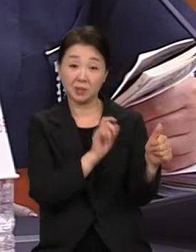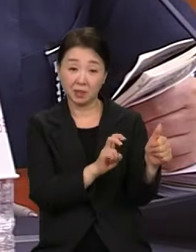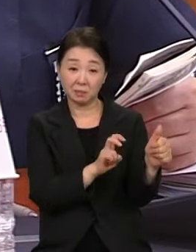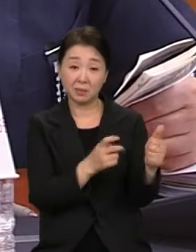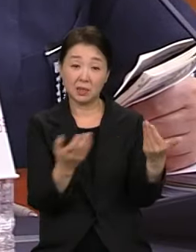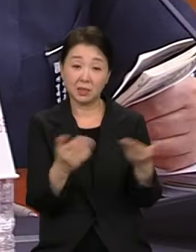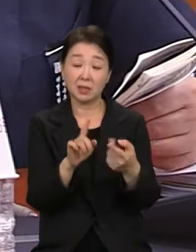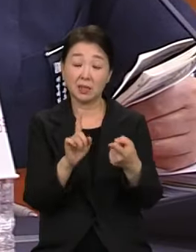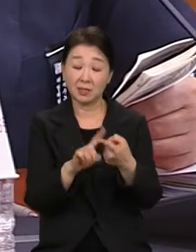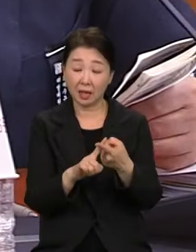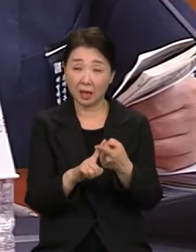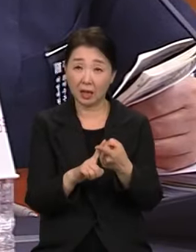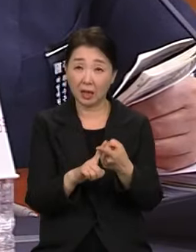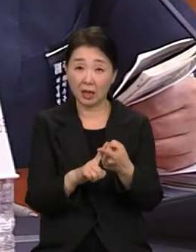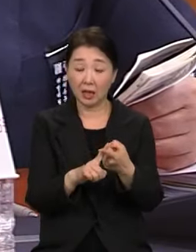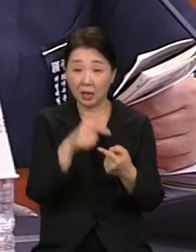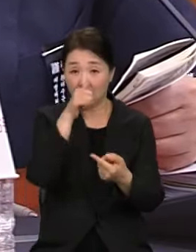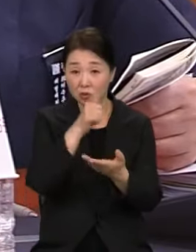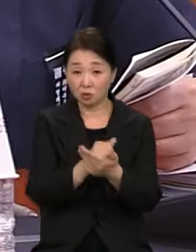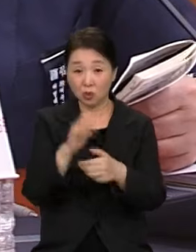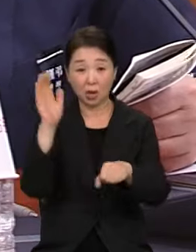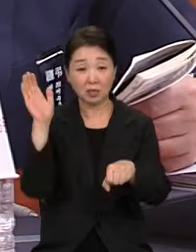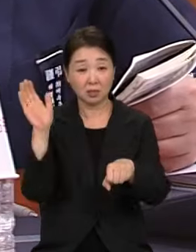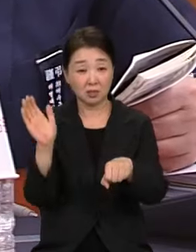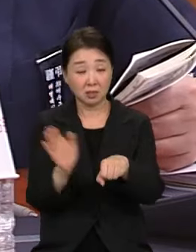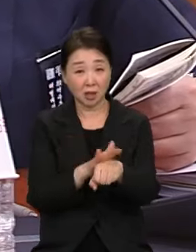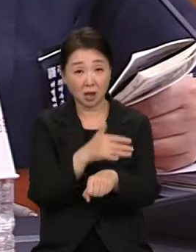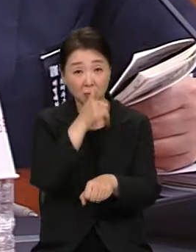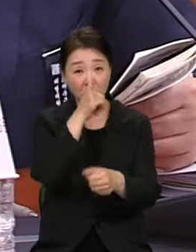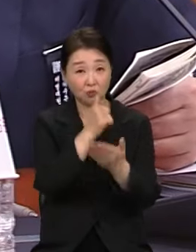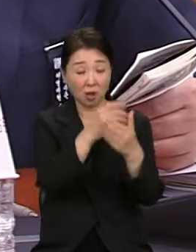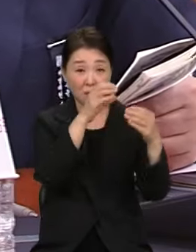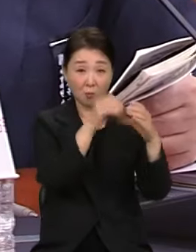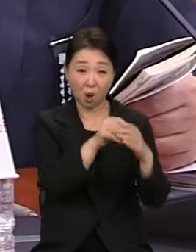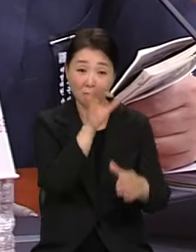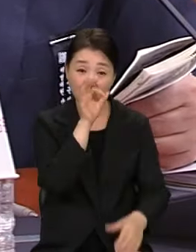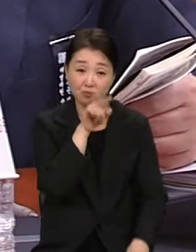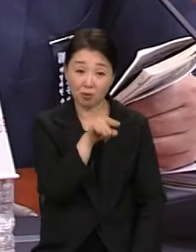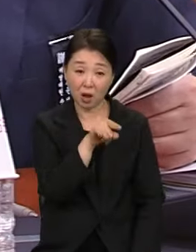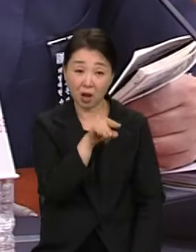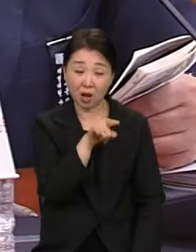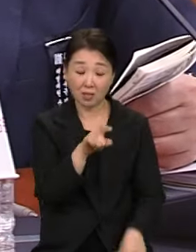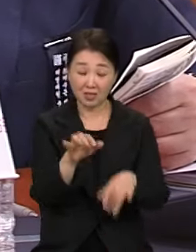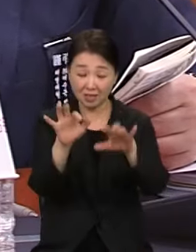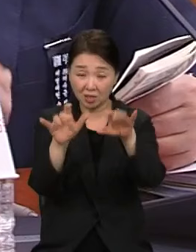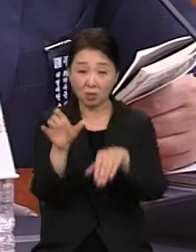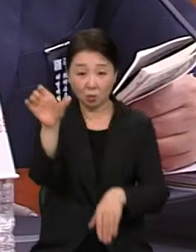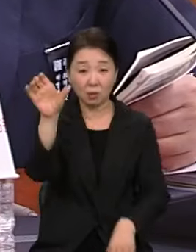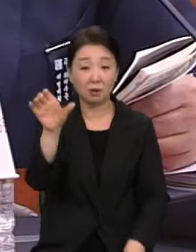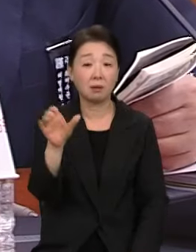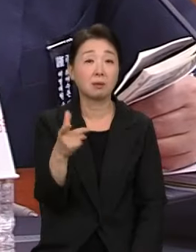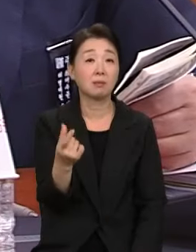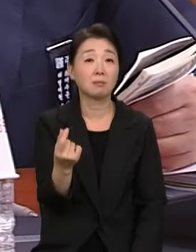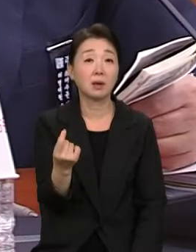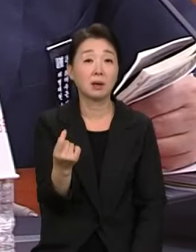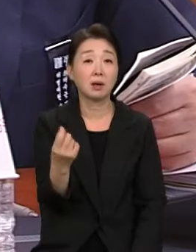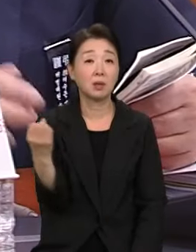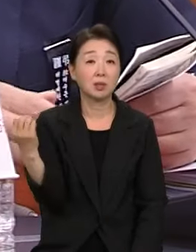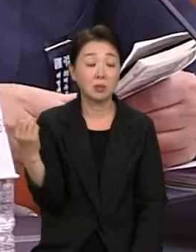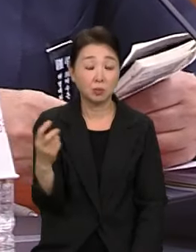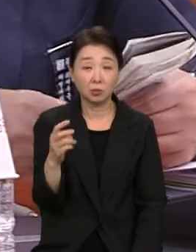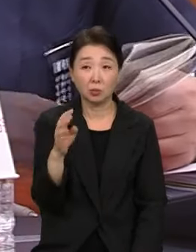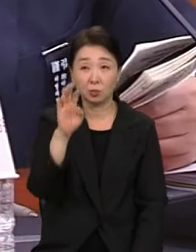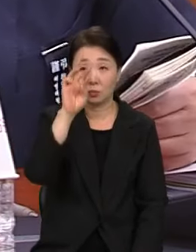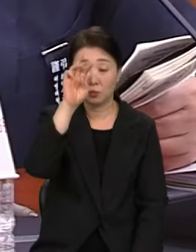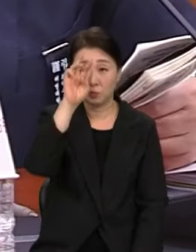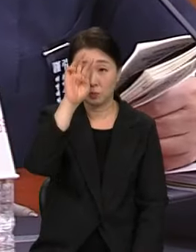업무상 과실치사 혐의 적용할 수 없다. 이런 글을 계속 올리고 박정은